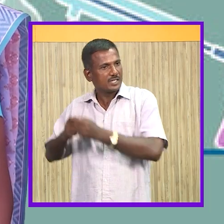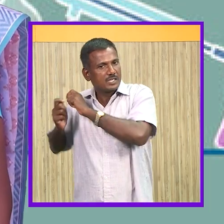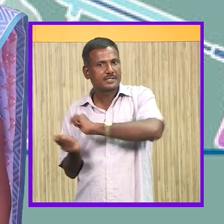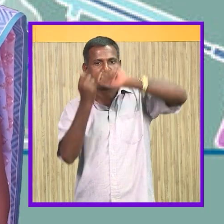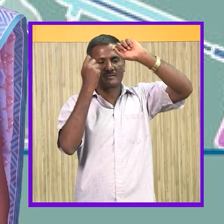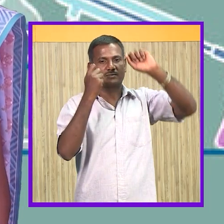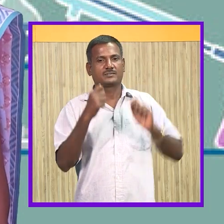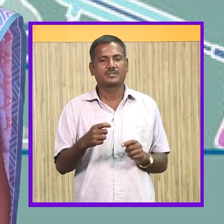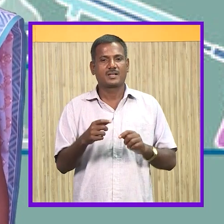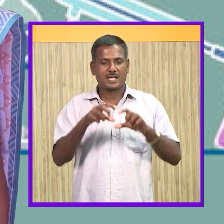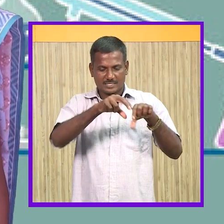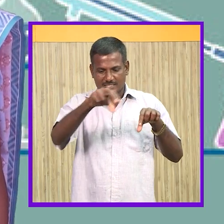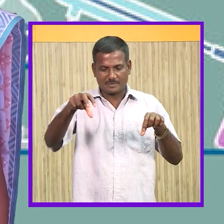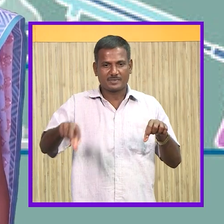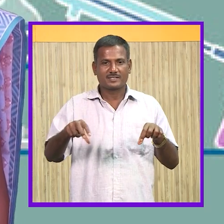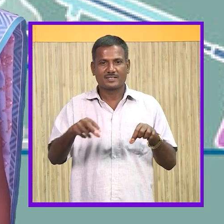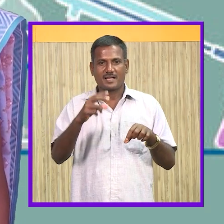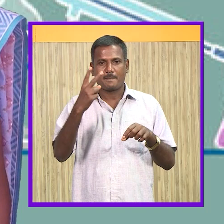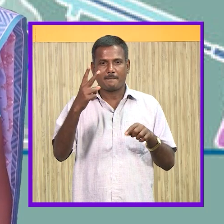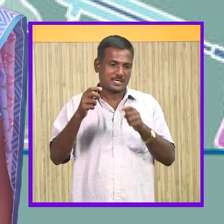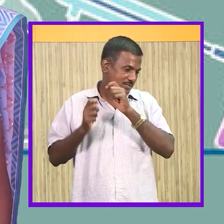விளையாடும் போது அந்த ஸ்டம்புக்கு முன்னாடி நிற்கக்கூடிய ரெண்டு